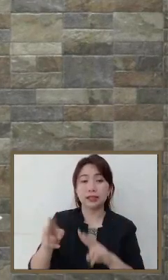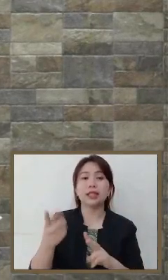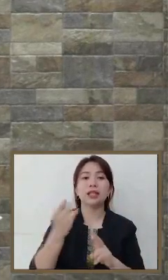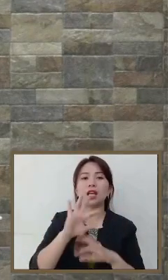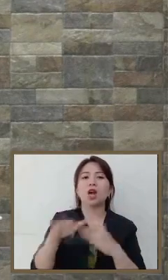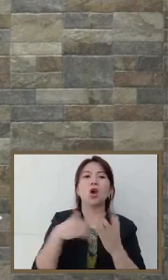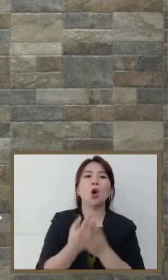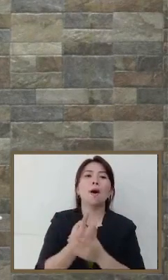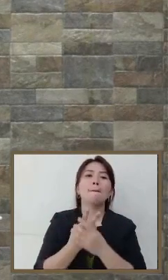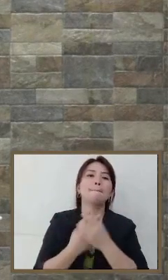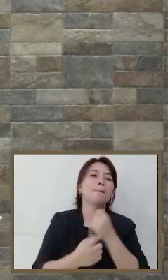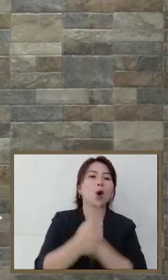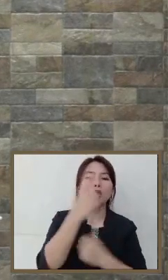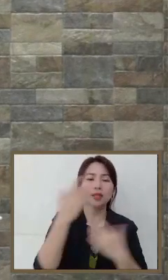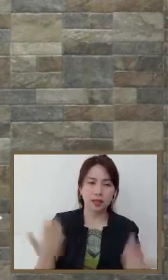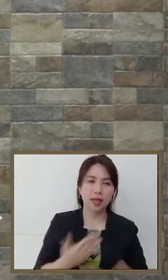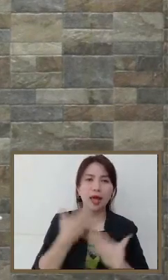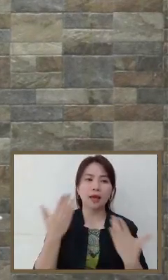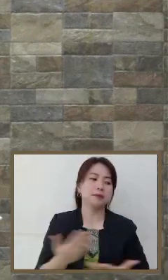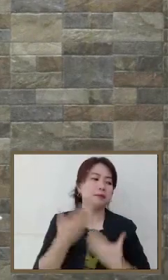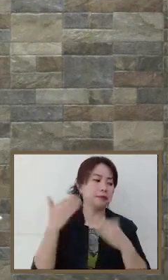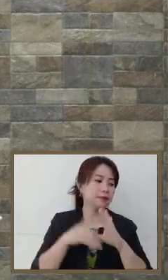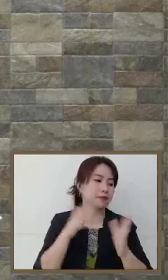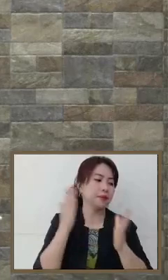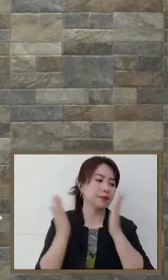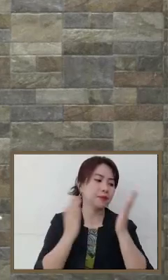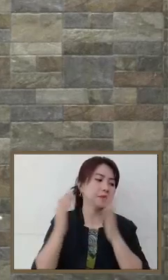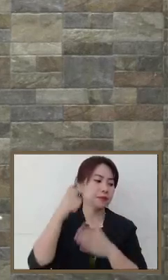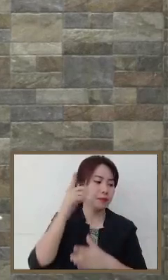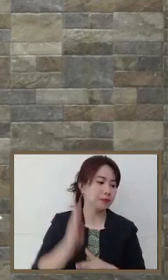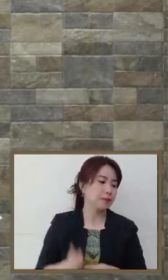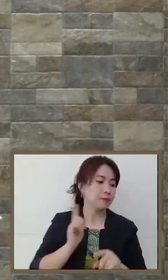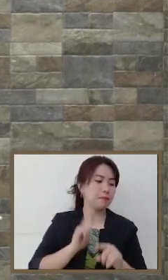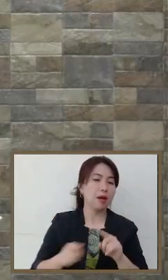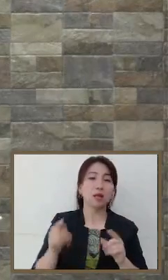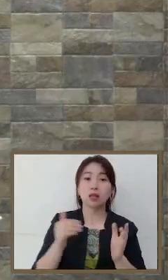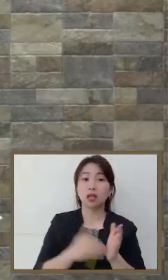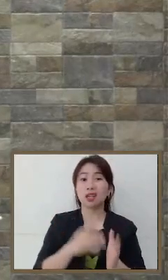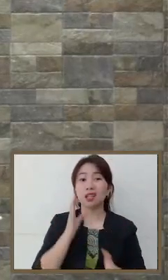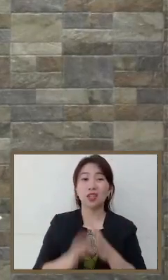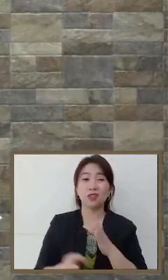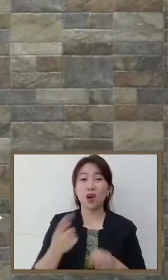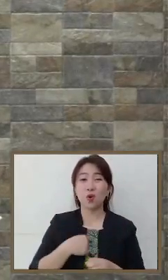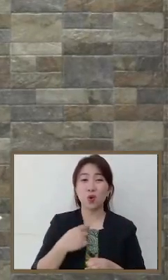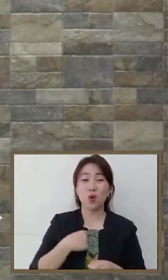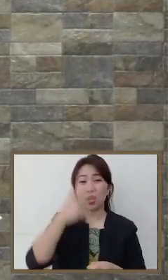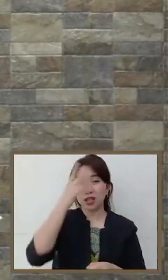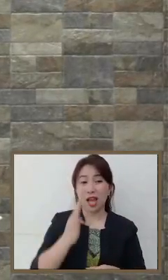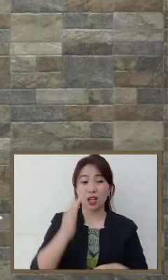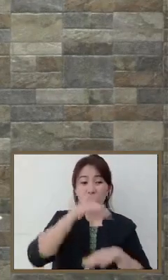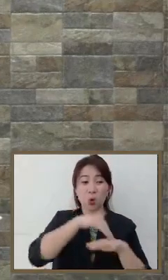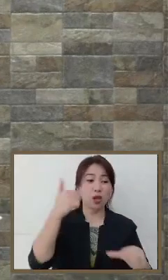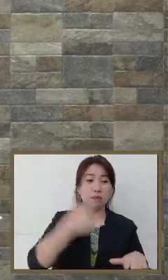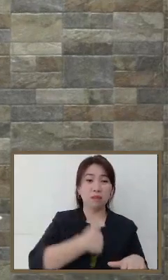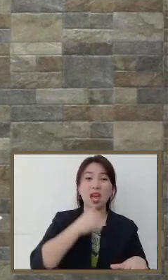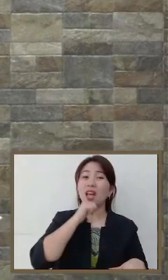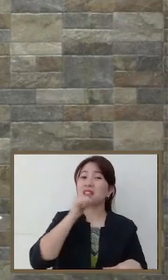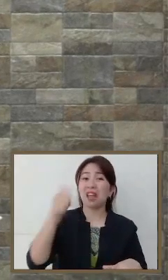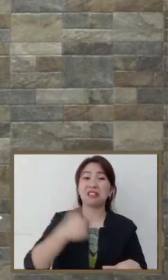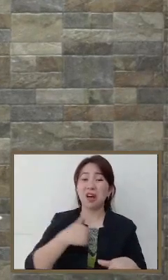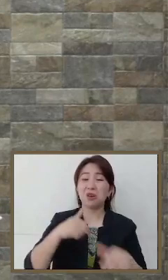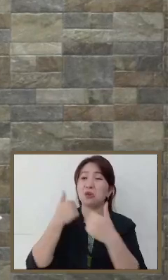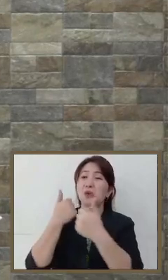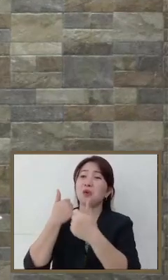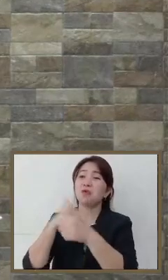Panginoon Amen Pero kung may panawagan saakin ng Diyos hindi ko sinunod Aba mamamatay din naman ang